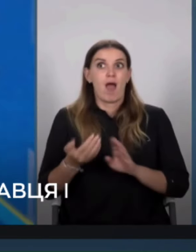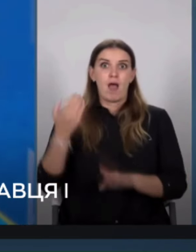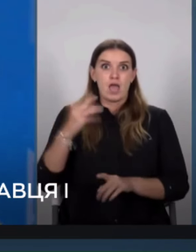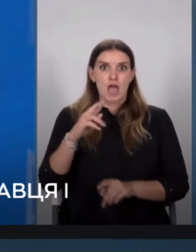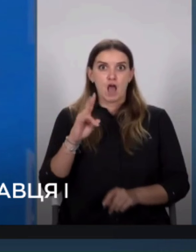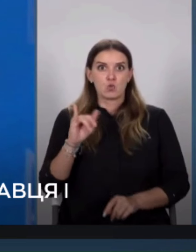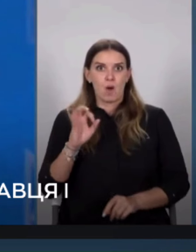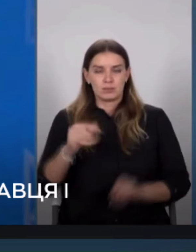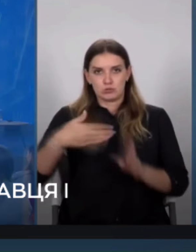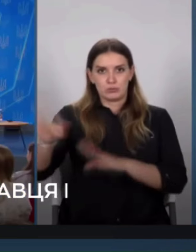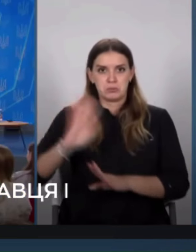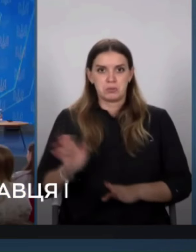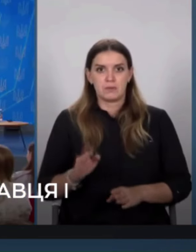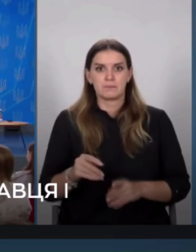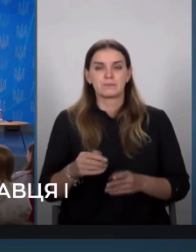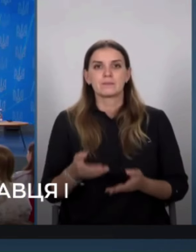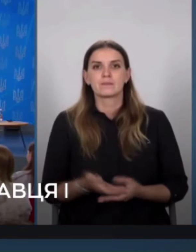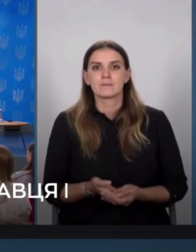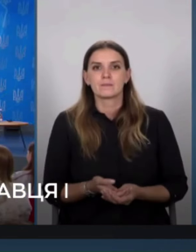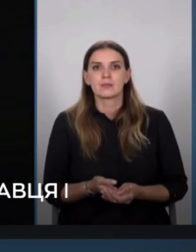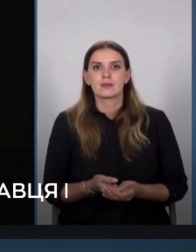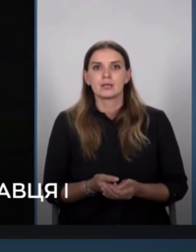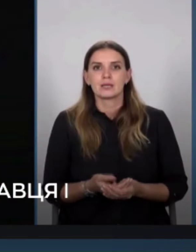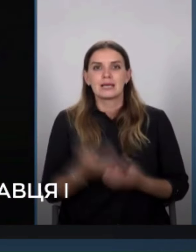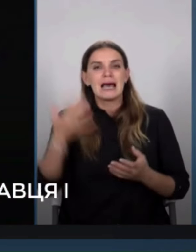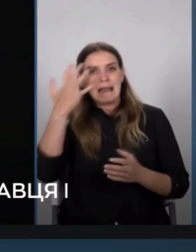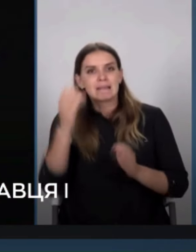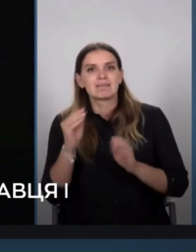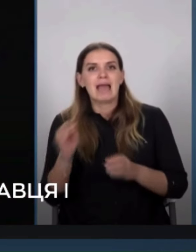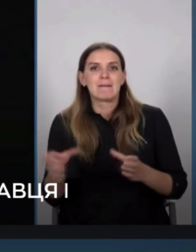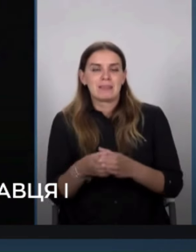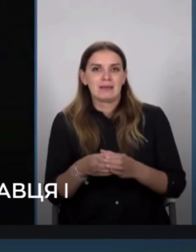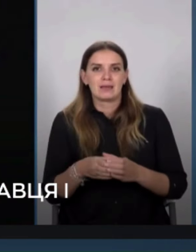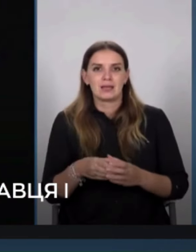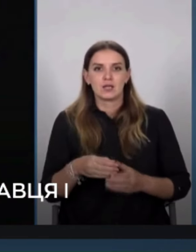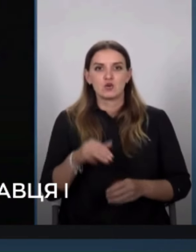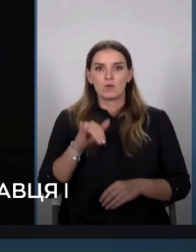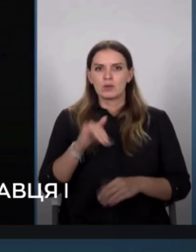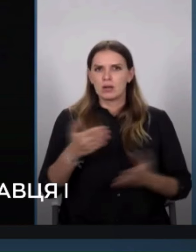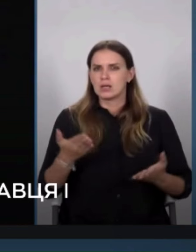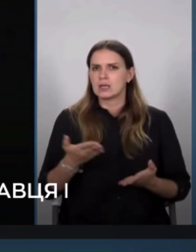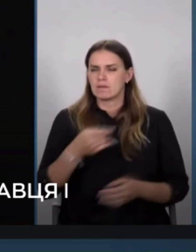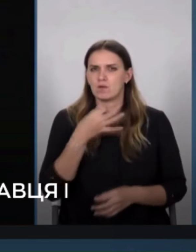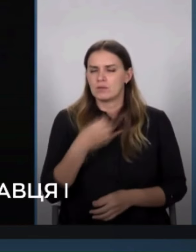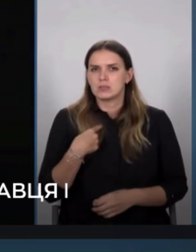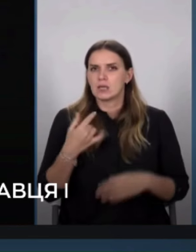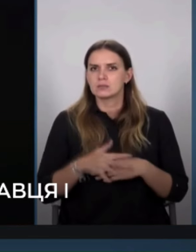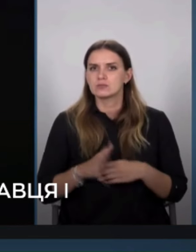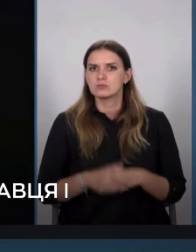Як це називається? А, слово, а? Темники. Ну, я розумію, що у вас... Про які темники ви